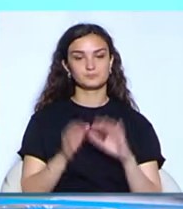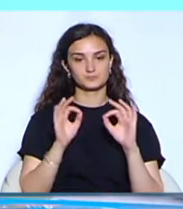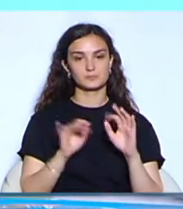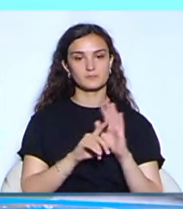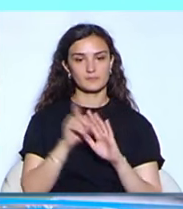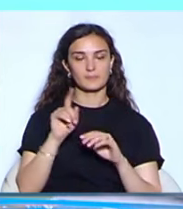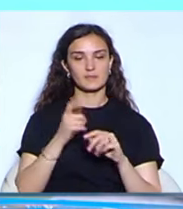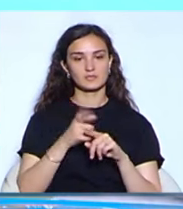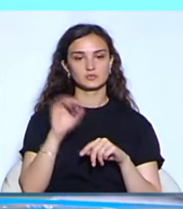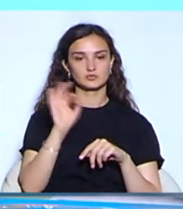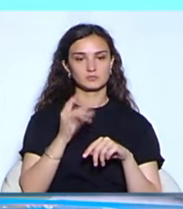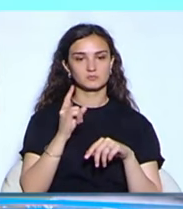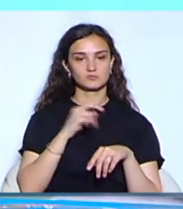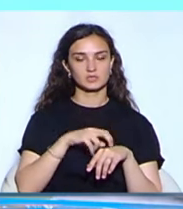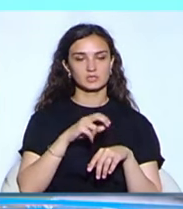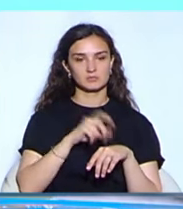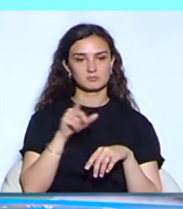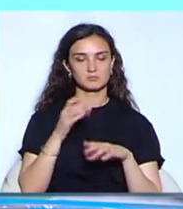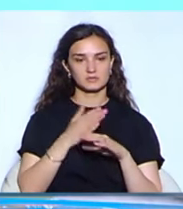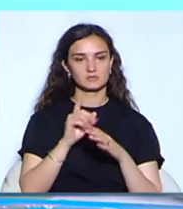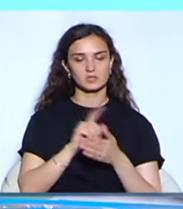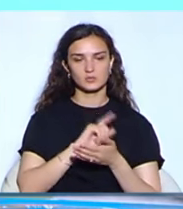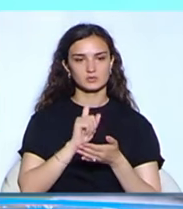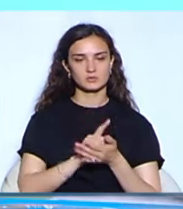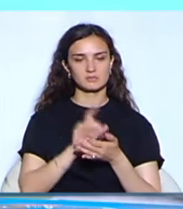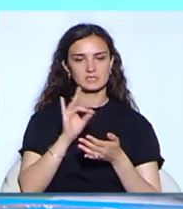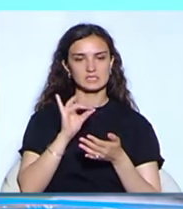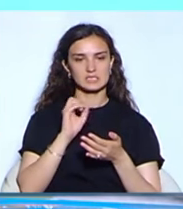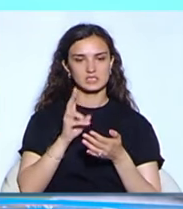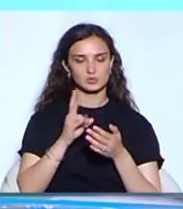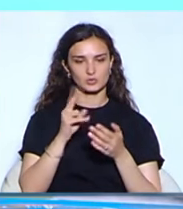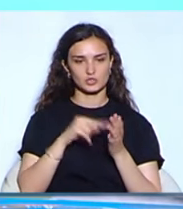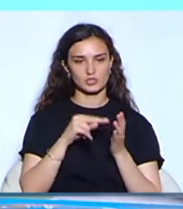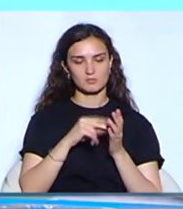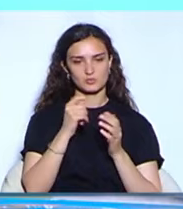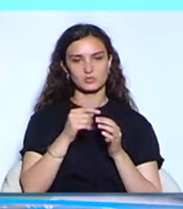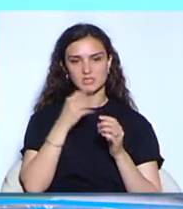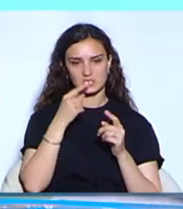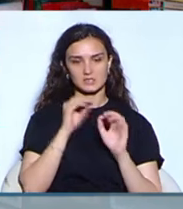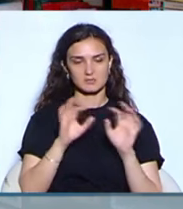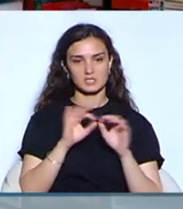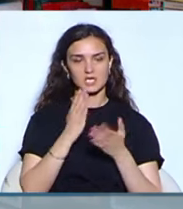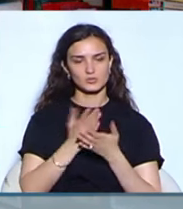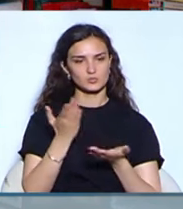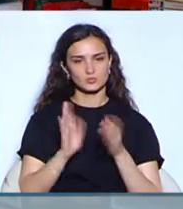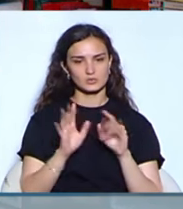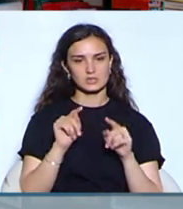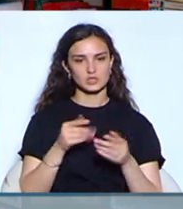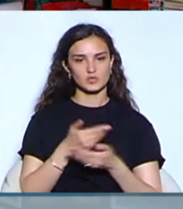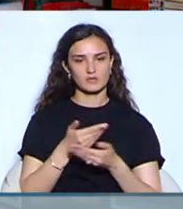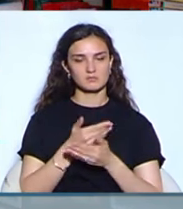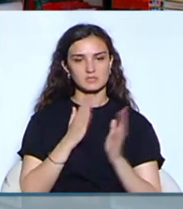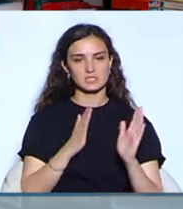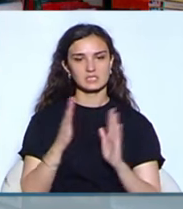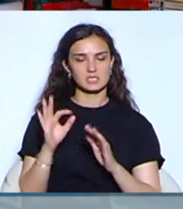ხშირად პედიატრებს აქვთ ხოლმე აუცილებლად რისკების შეფასების დროს სათქმელი. არის თუ არა ეს ცხოვრების